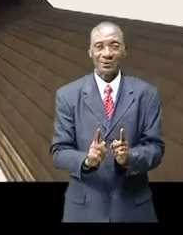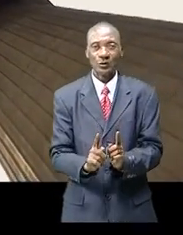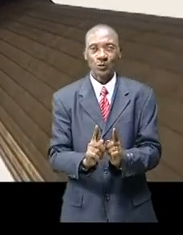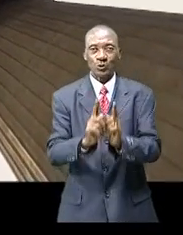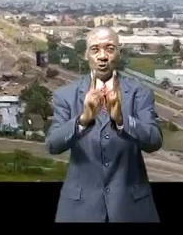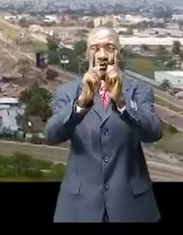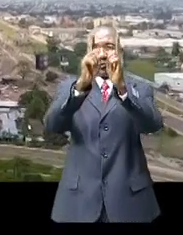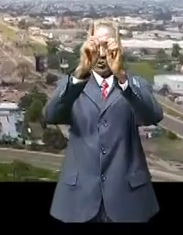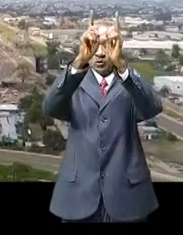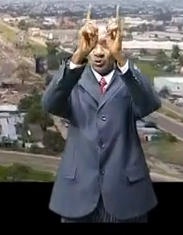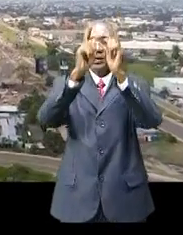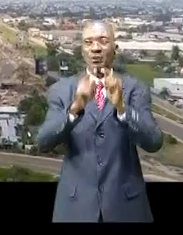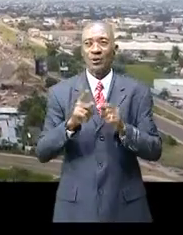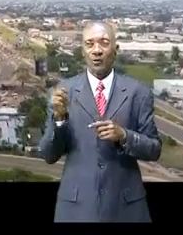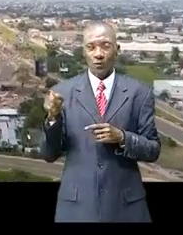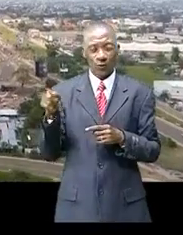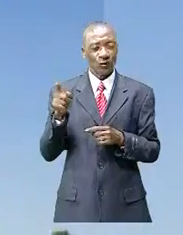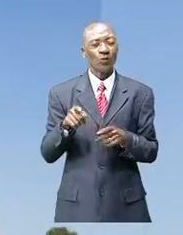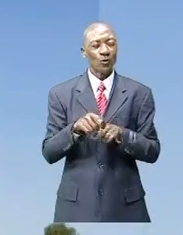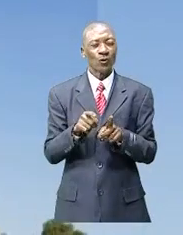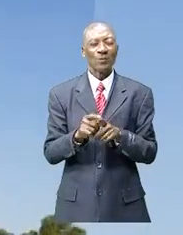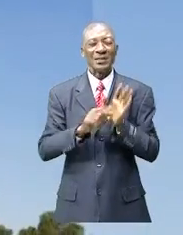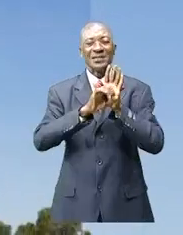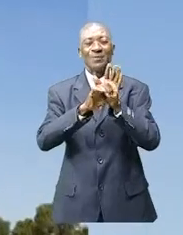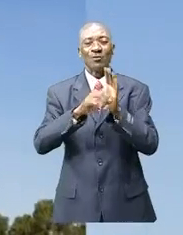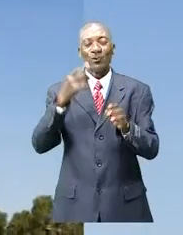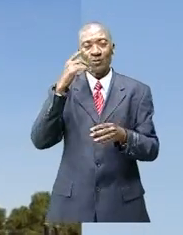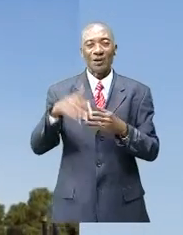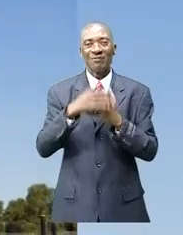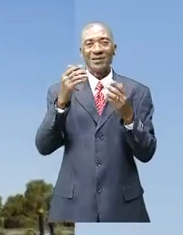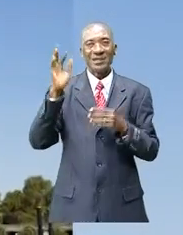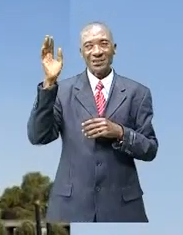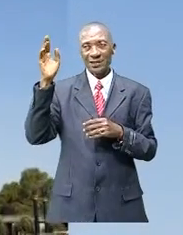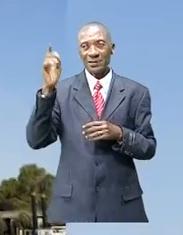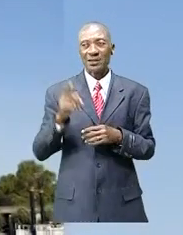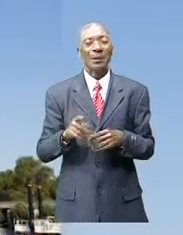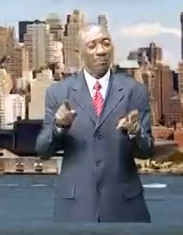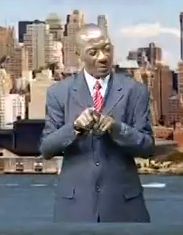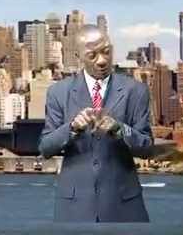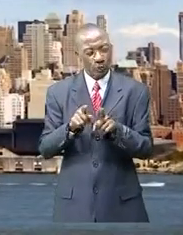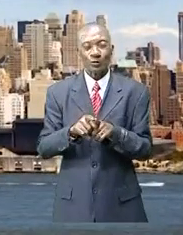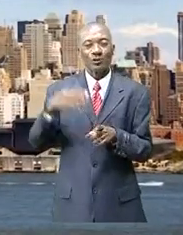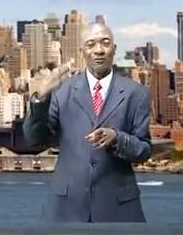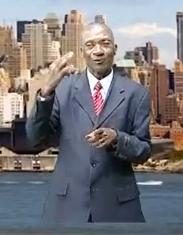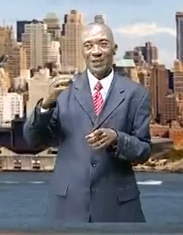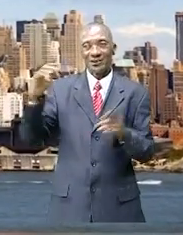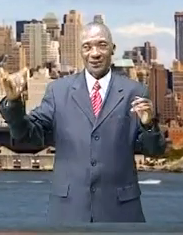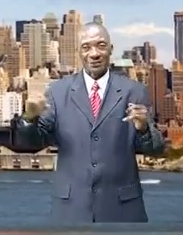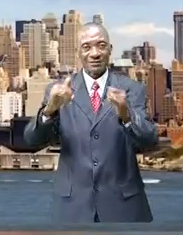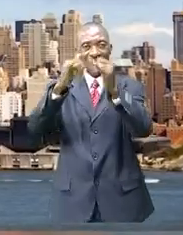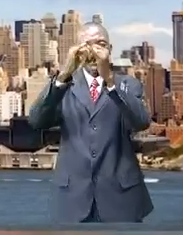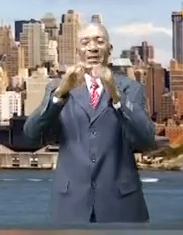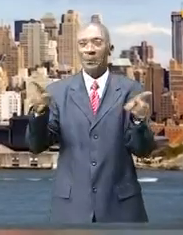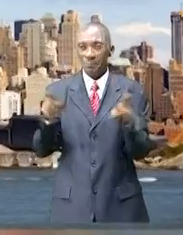place comme icône de la ville de Kinshasa, au même titre que la tour Eiffel pour la France, les statues de la liberté pour